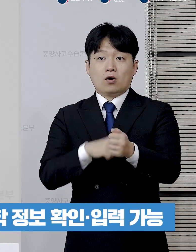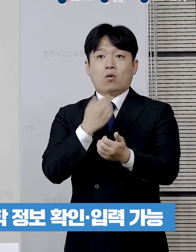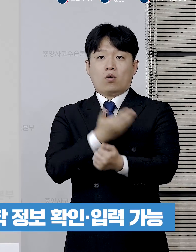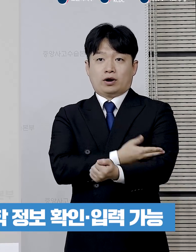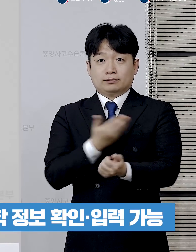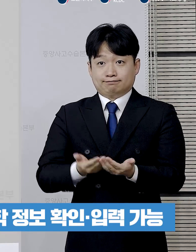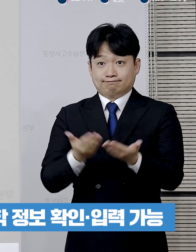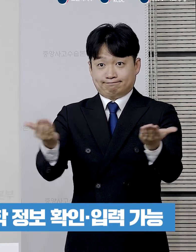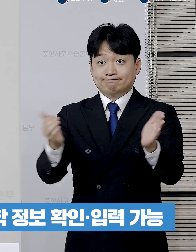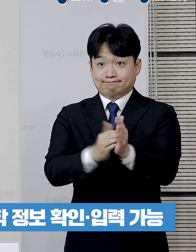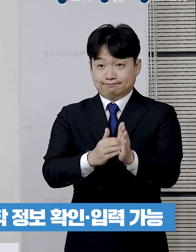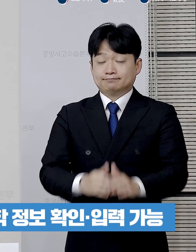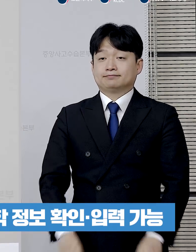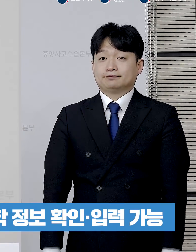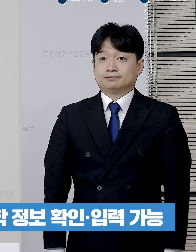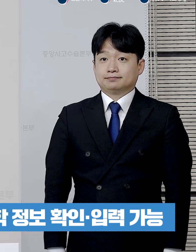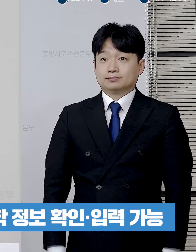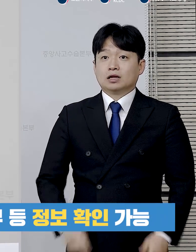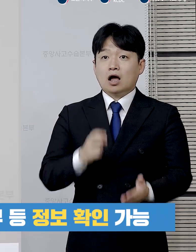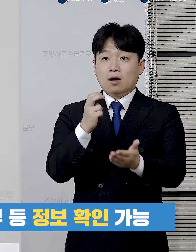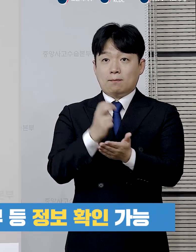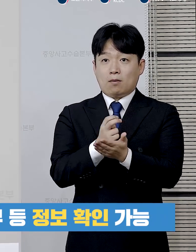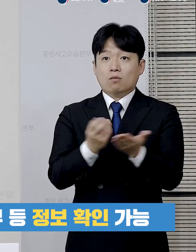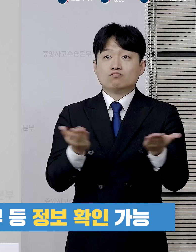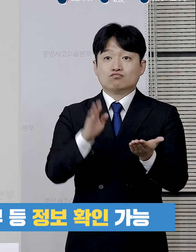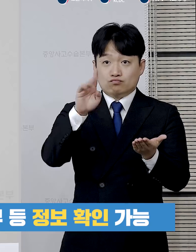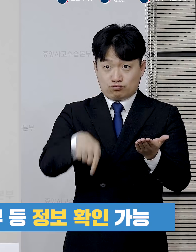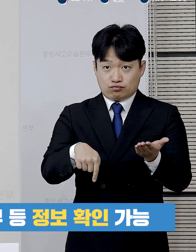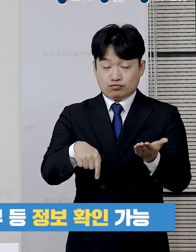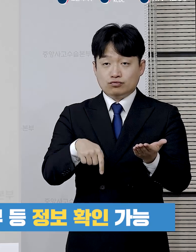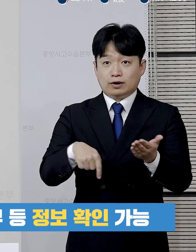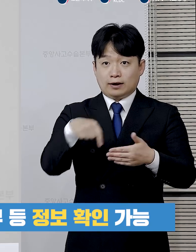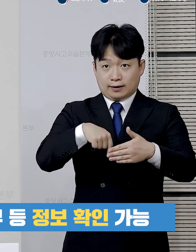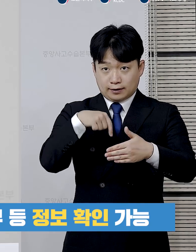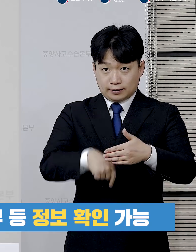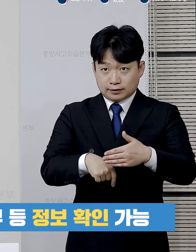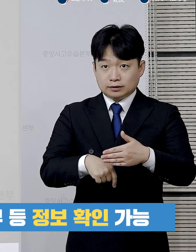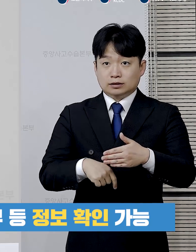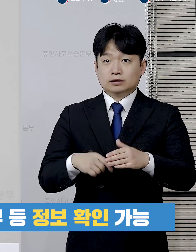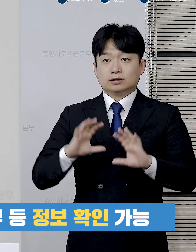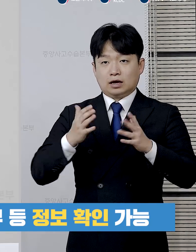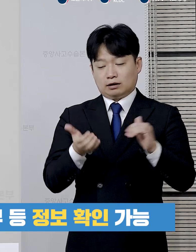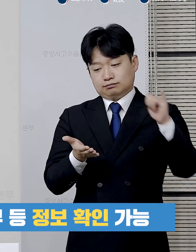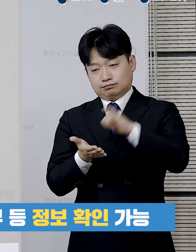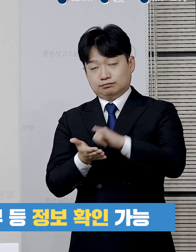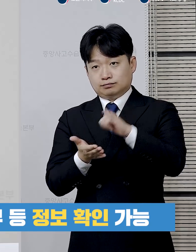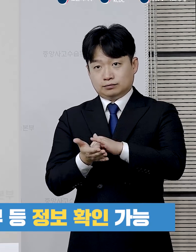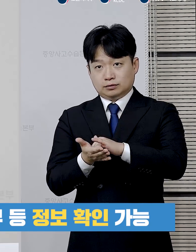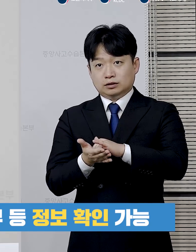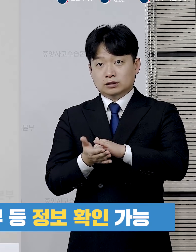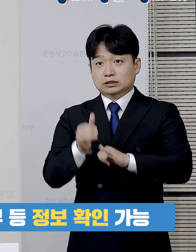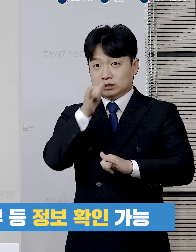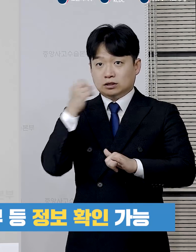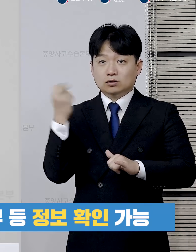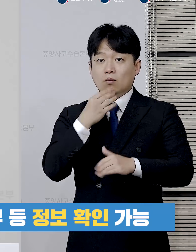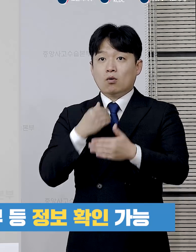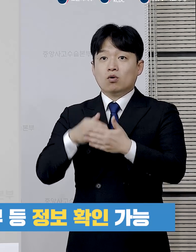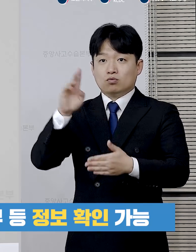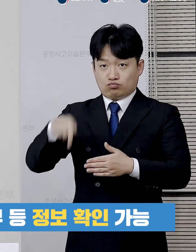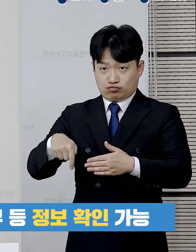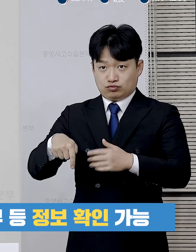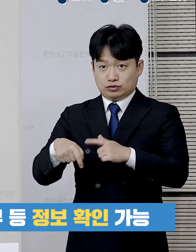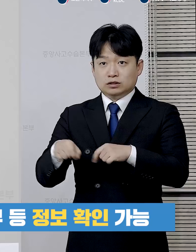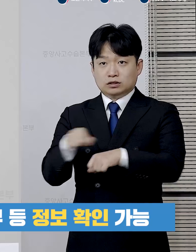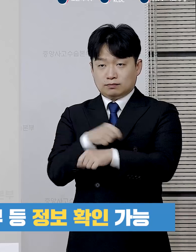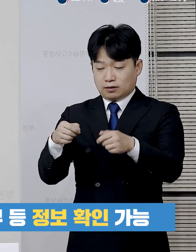수정하도록 권한을 부여하였습니다. 또한 법무부에서 교육부로 제공하는 출입국 정보와 복지부 특별입국 심사